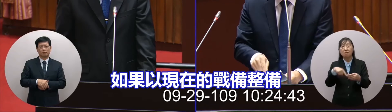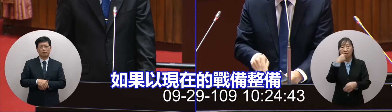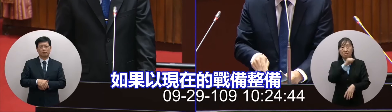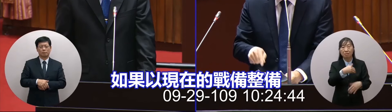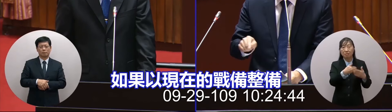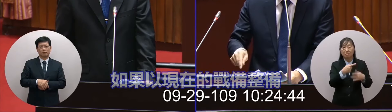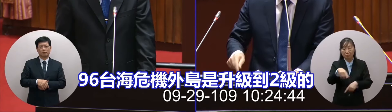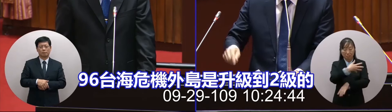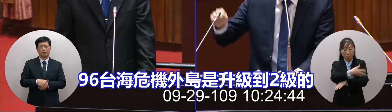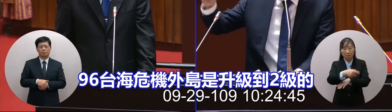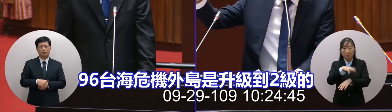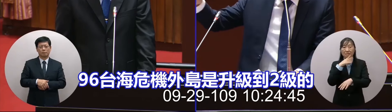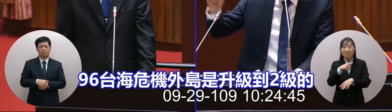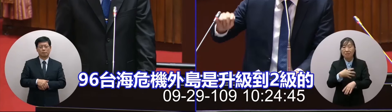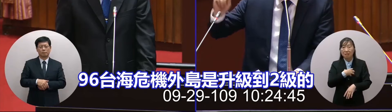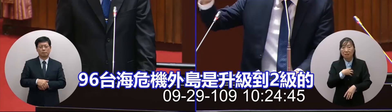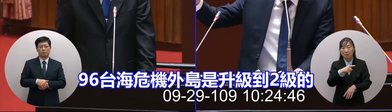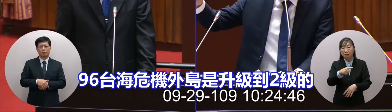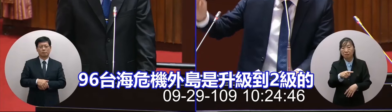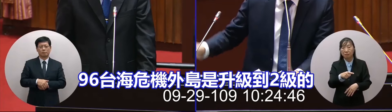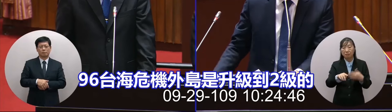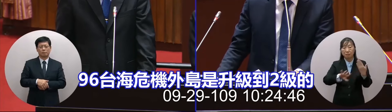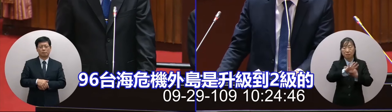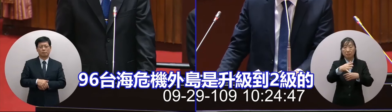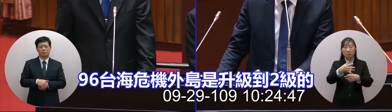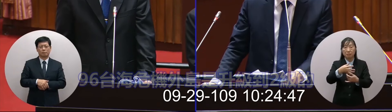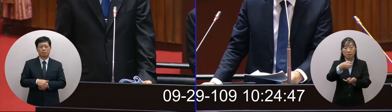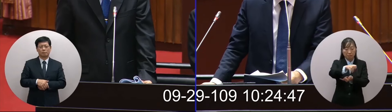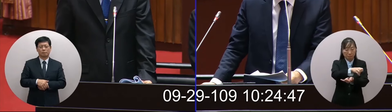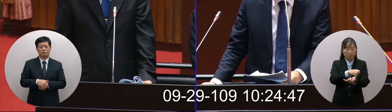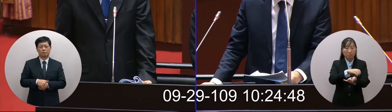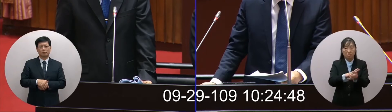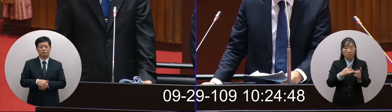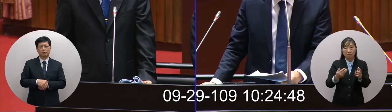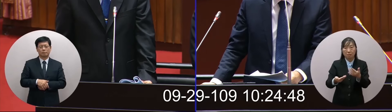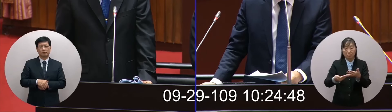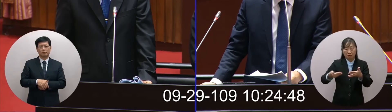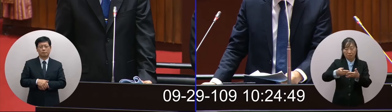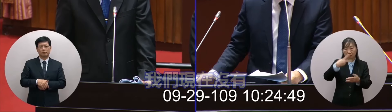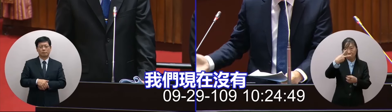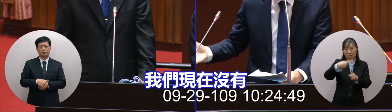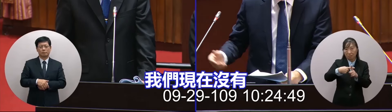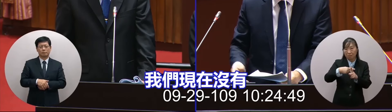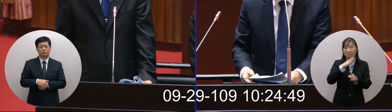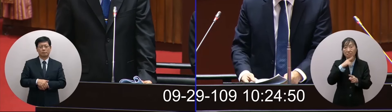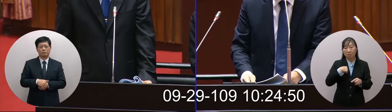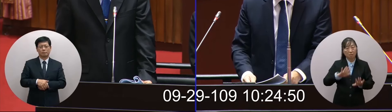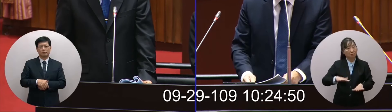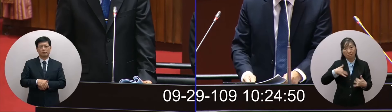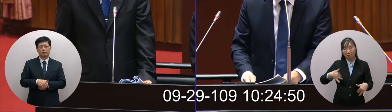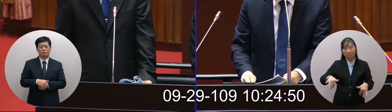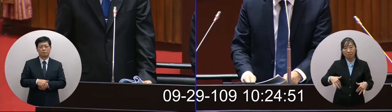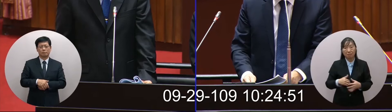在的战备准备，九六台海危机是升高外岛是升高到二级的，我们现在没有，